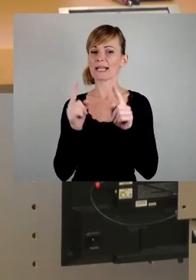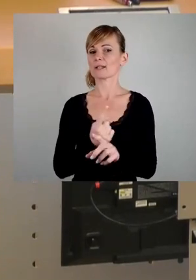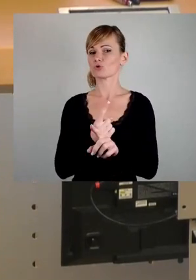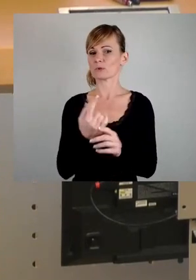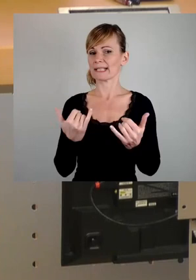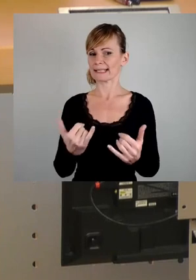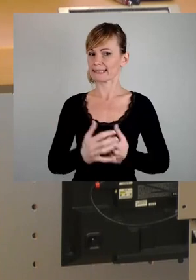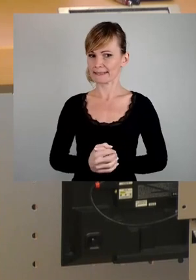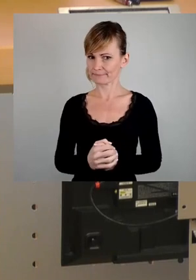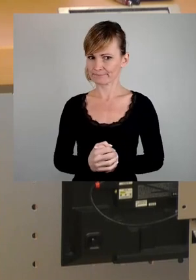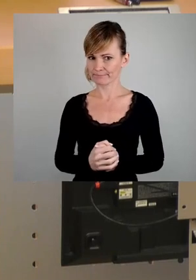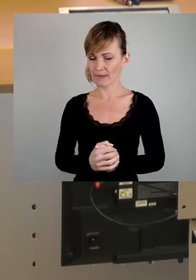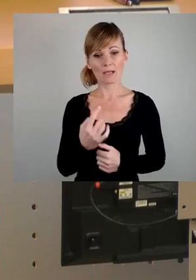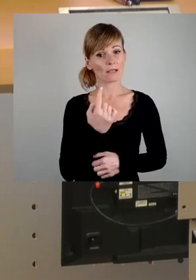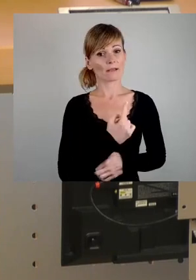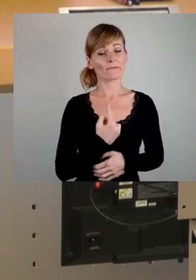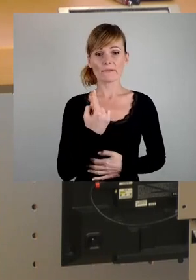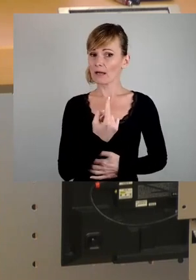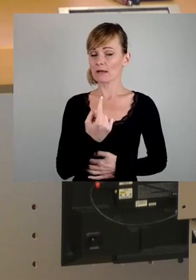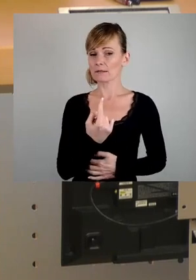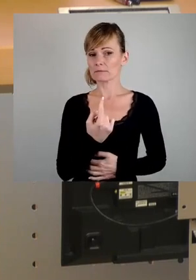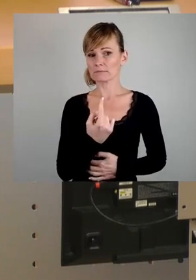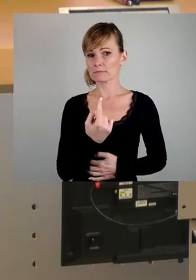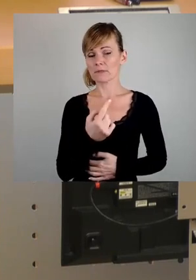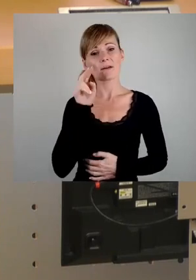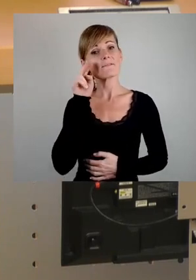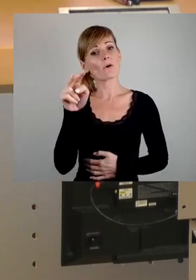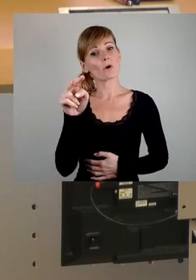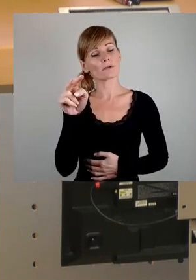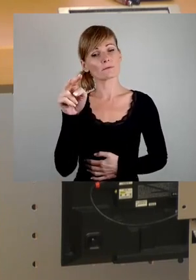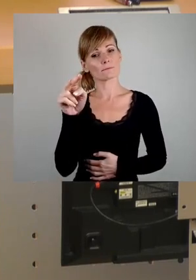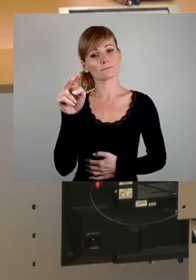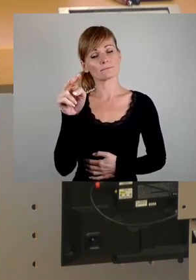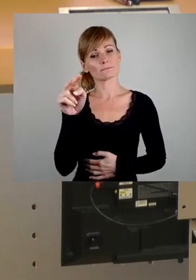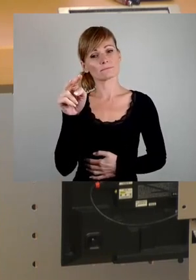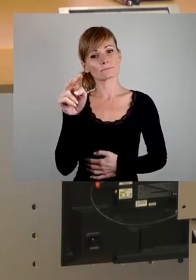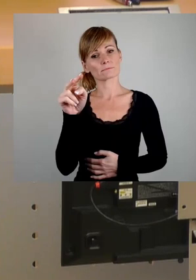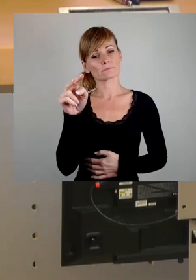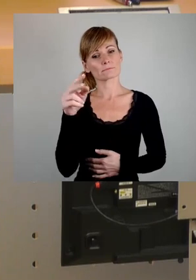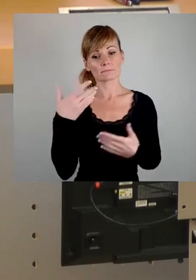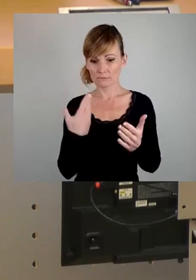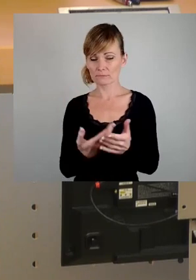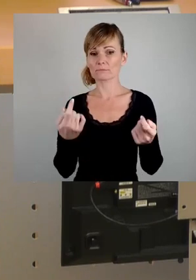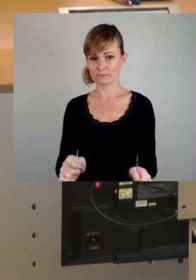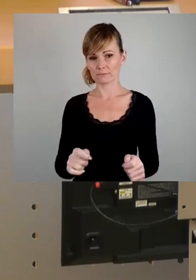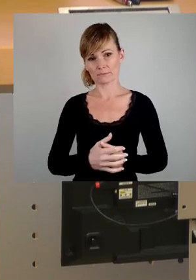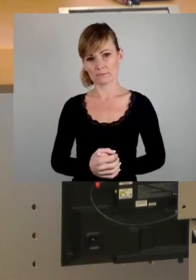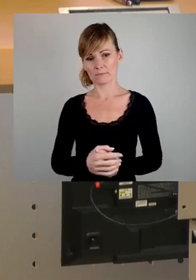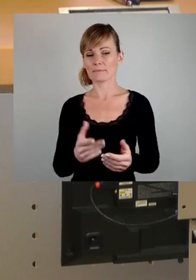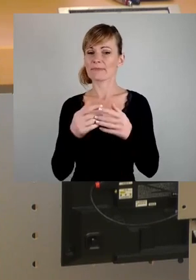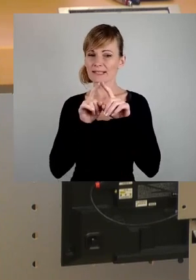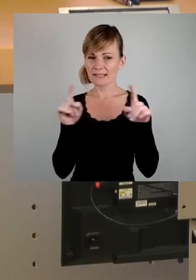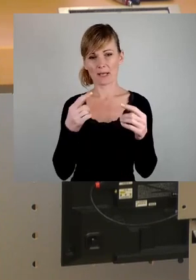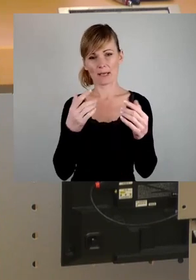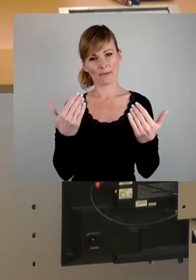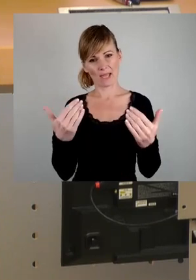Dass wir nach vorn blicken und das beschließen. Es geht um die Bewerbung. Alles andere